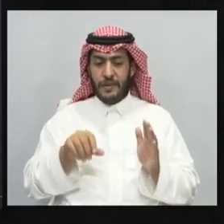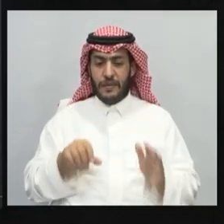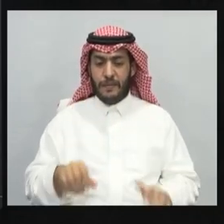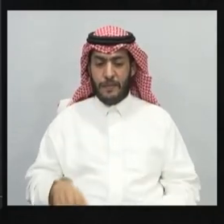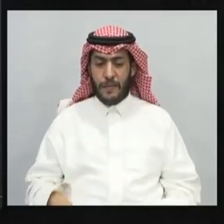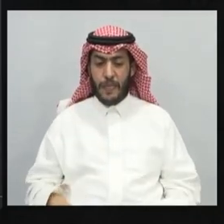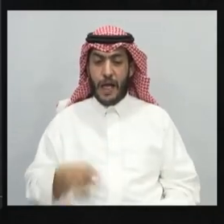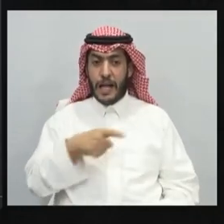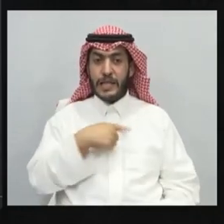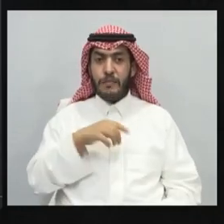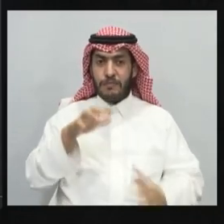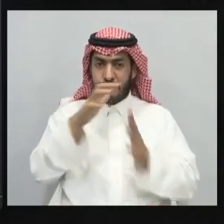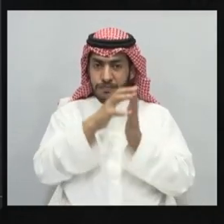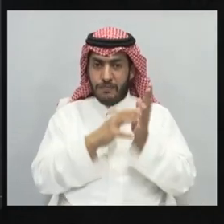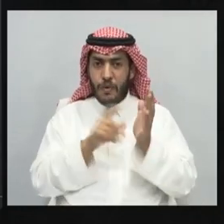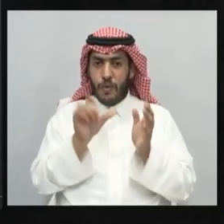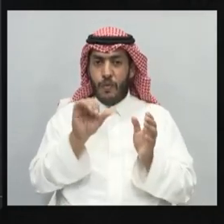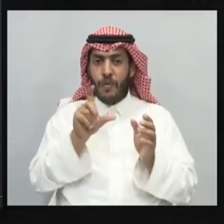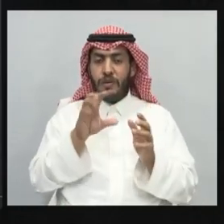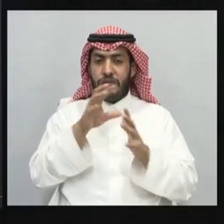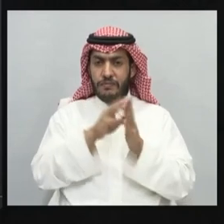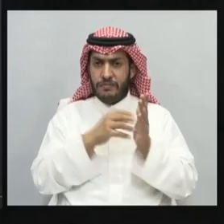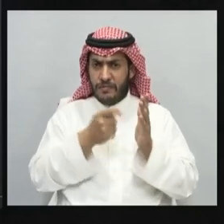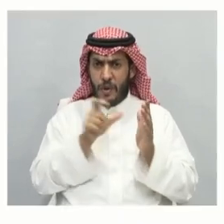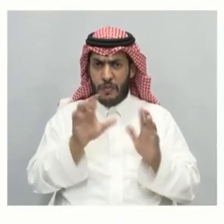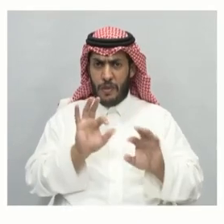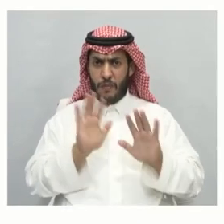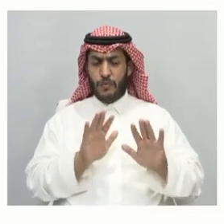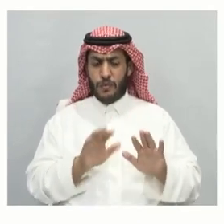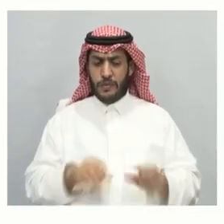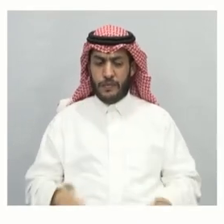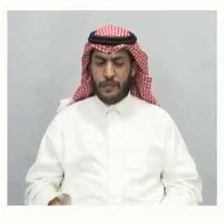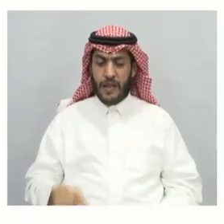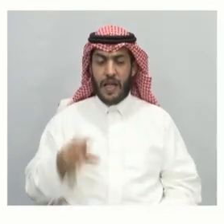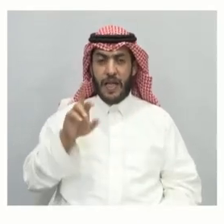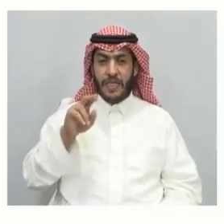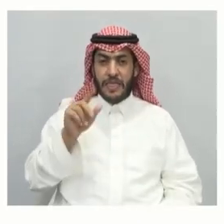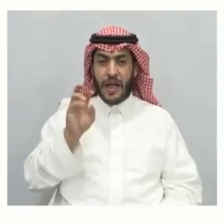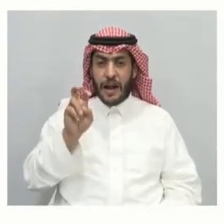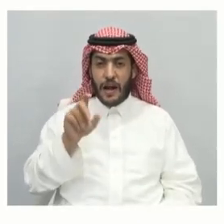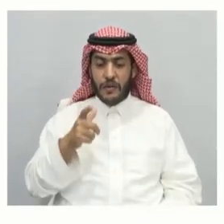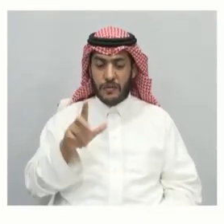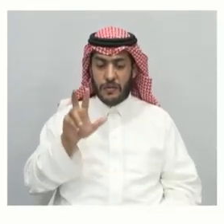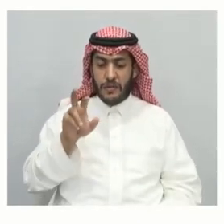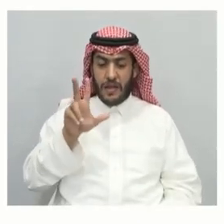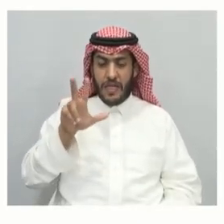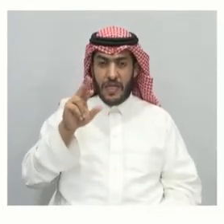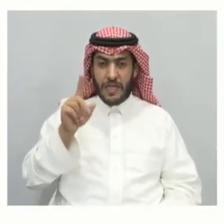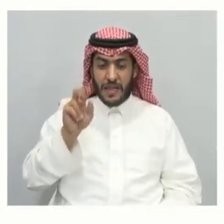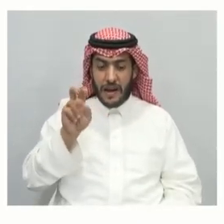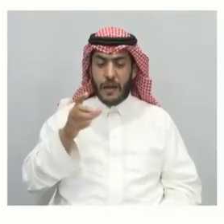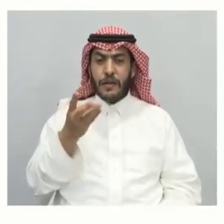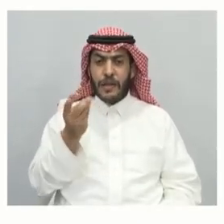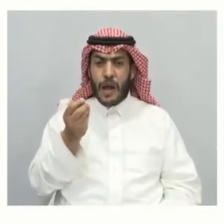هذا هو هذا نموذج رذرفورد وعرف النواه على انها ايش او الذره على انها ايش يا شباب على ان الذره